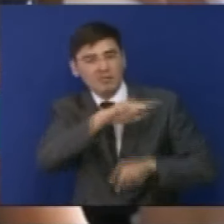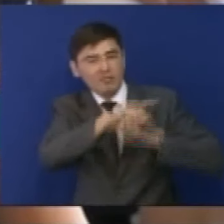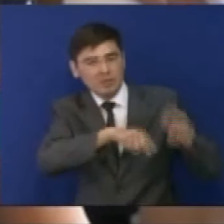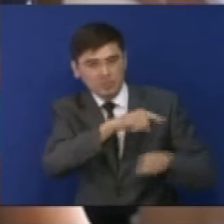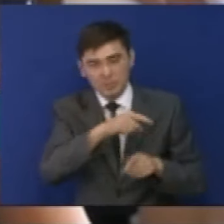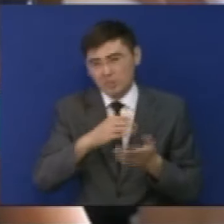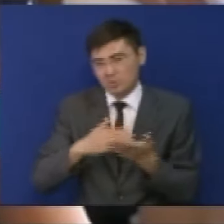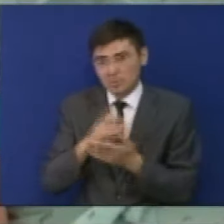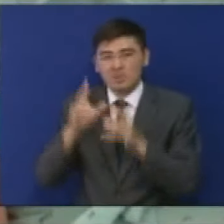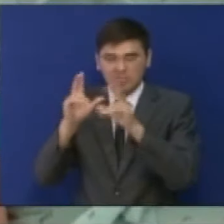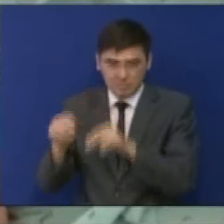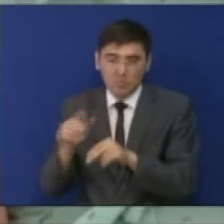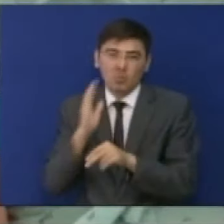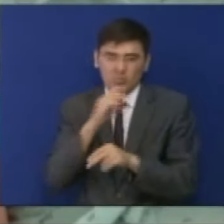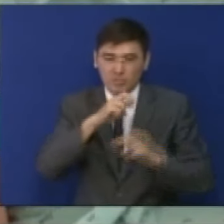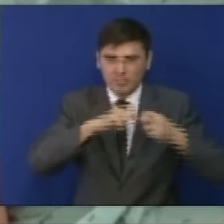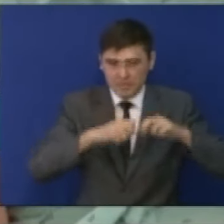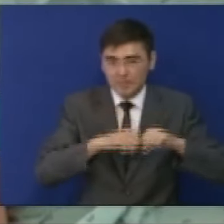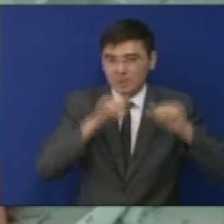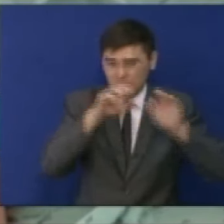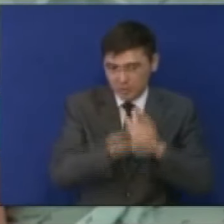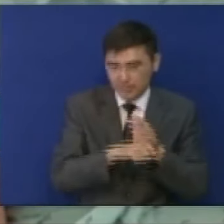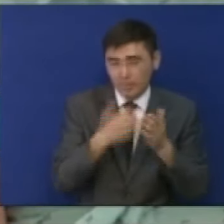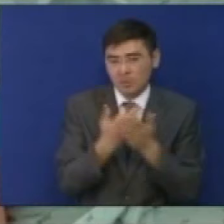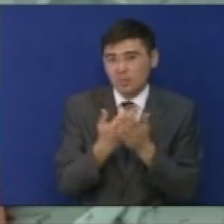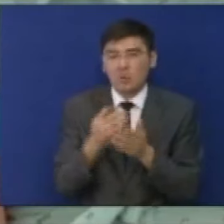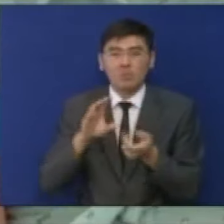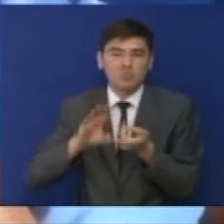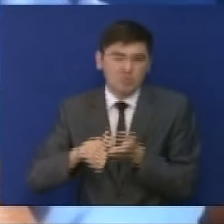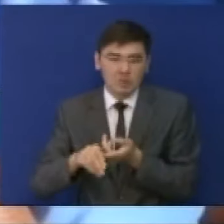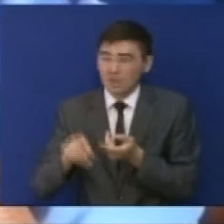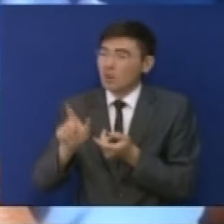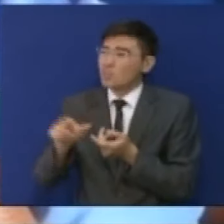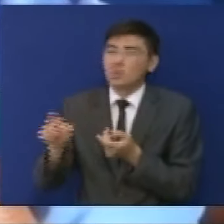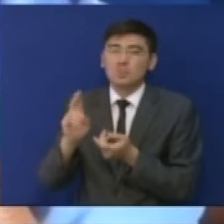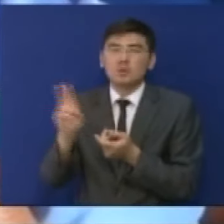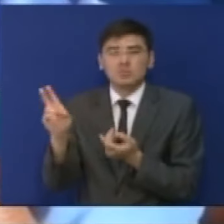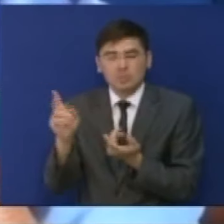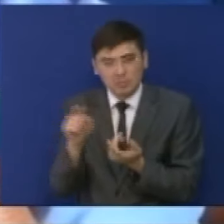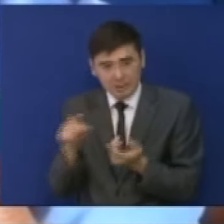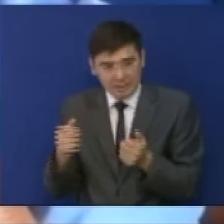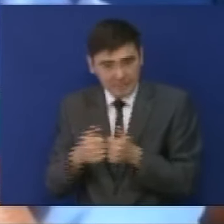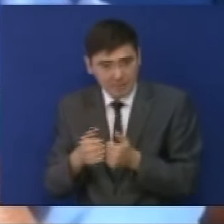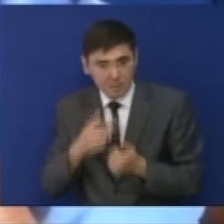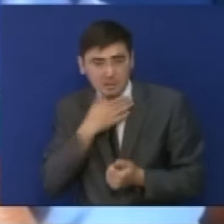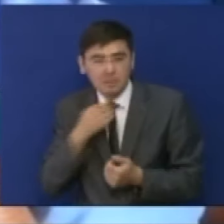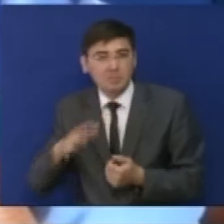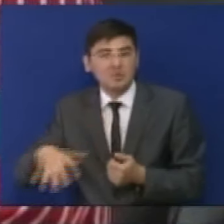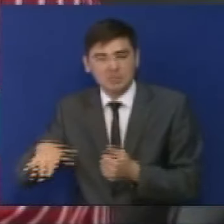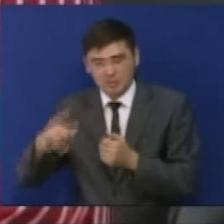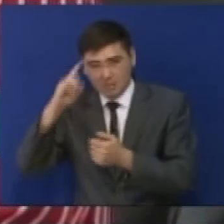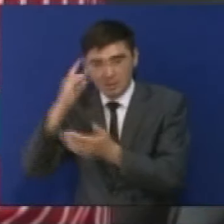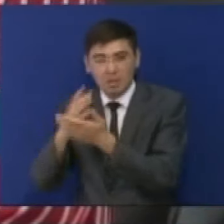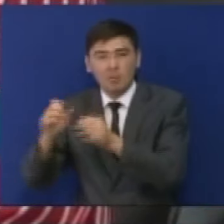совместные решения. Одно из них касательно дополнительной оплаты труда и отпуска работникам, проживающим на территории повышенного риска. Сегодня, как и во